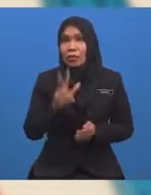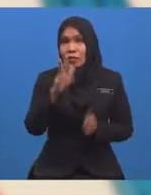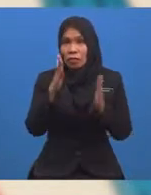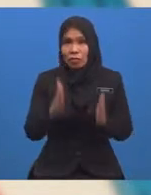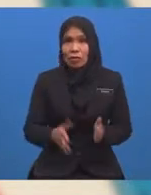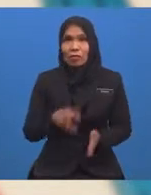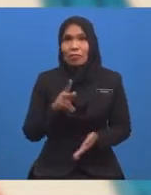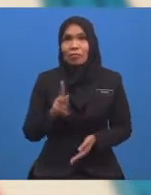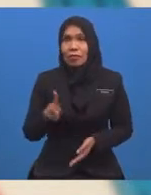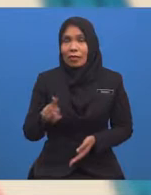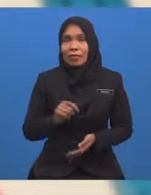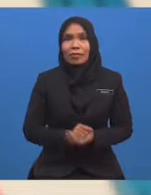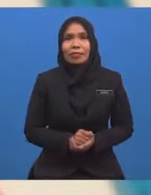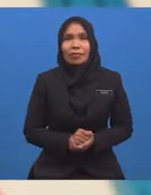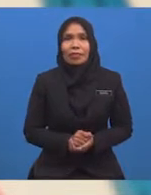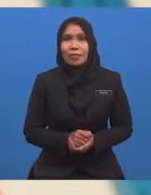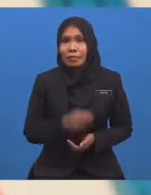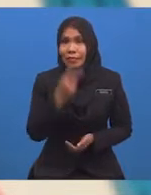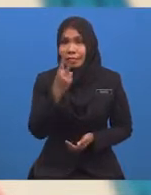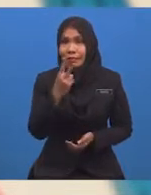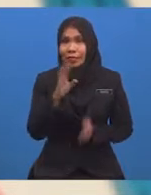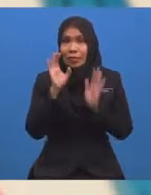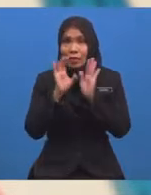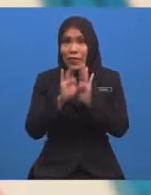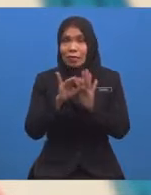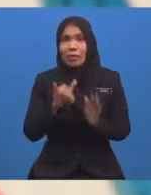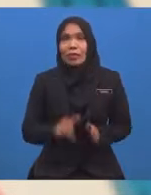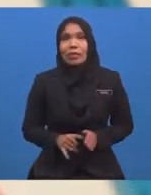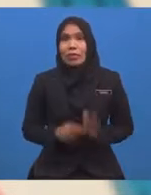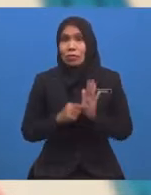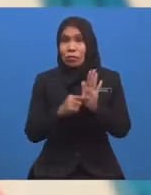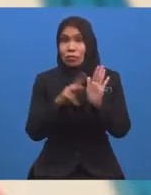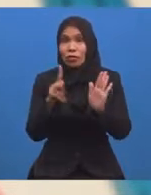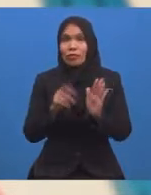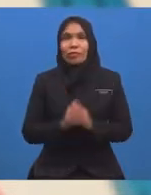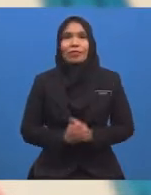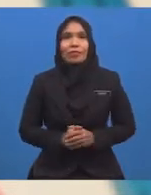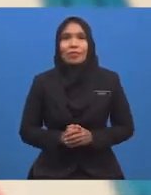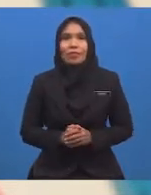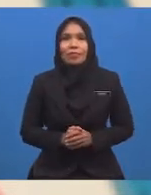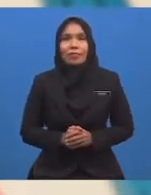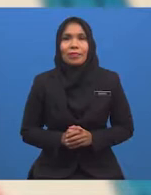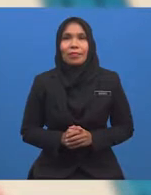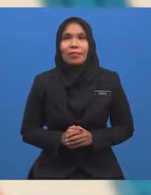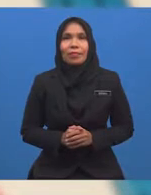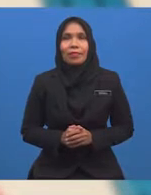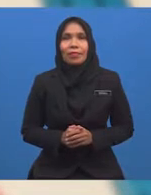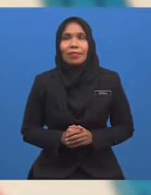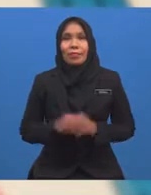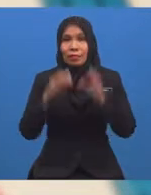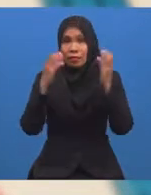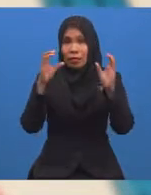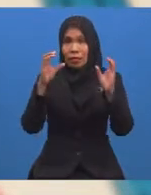sila lihat gambar yang dipaparkan chegou berasa